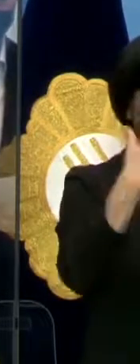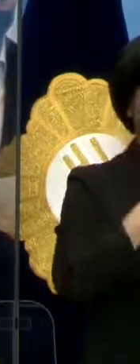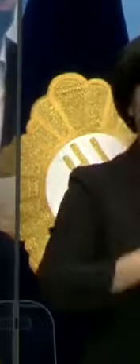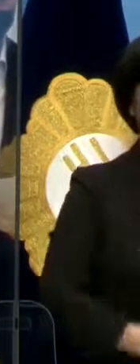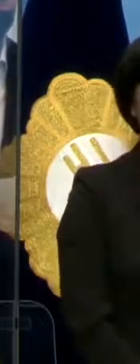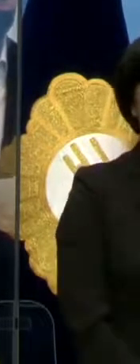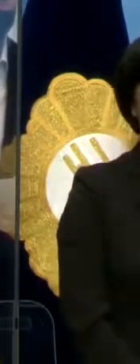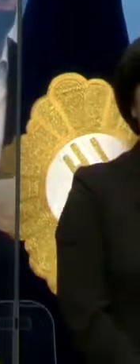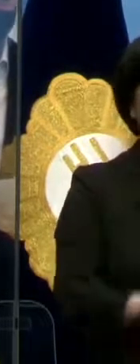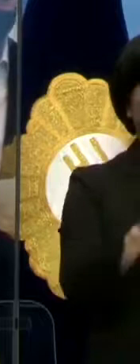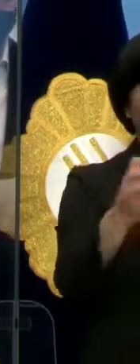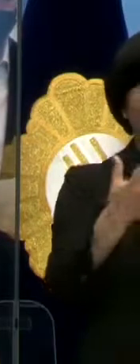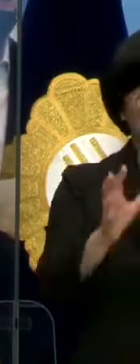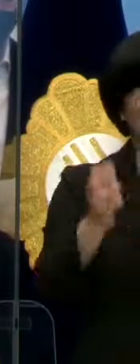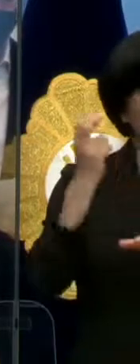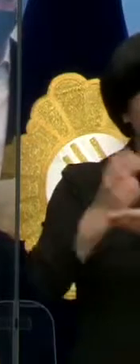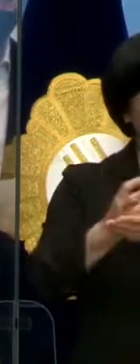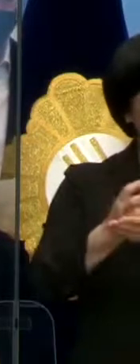바라겠습니다.